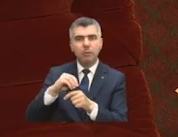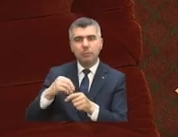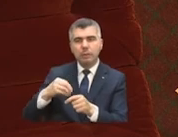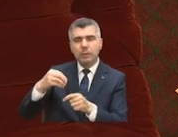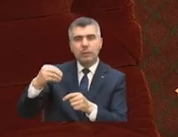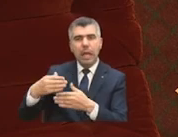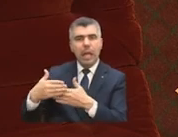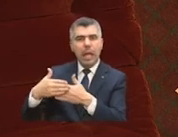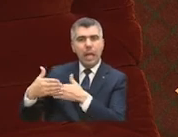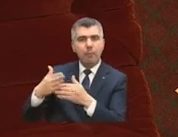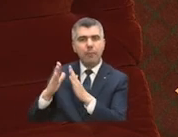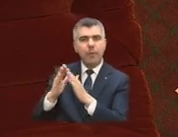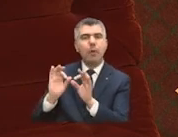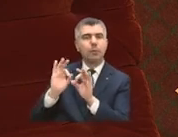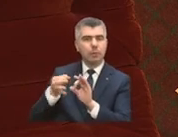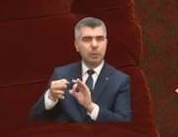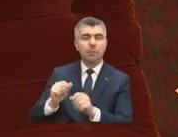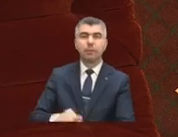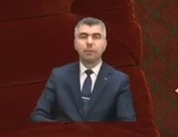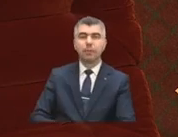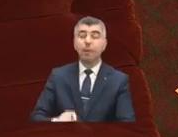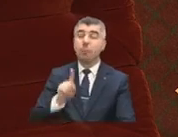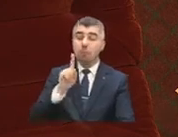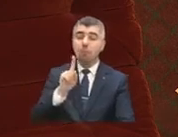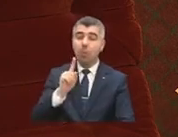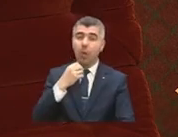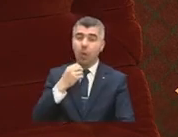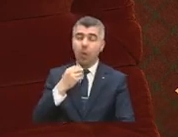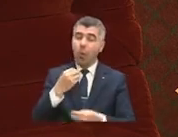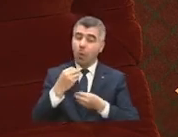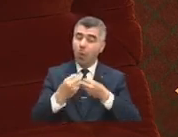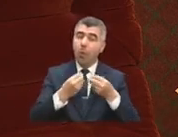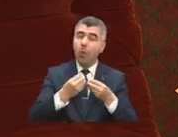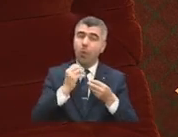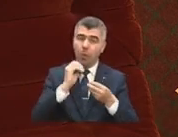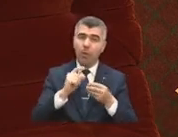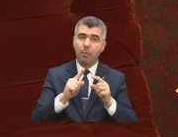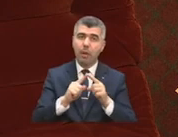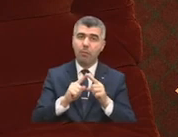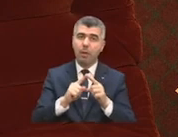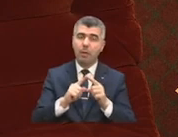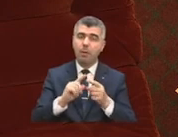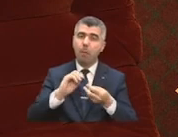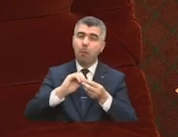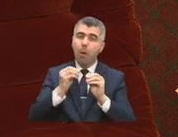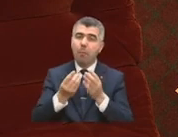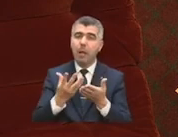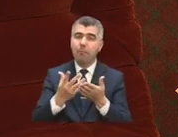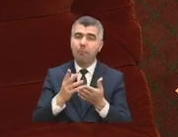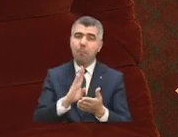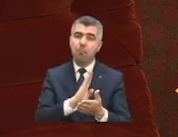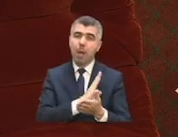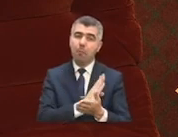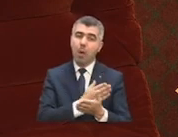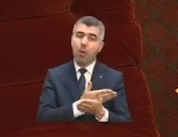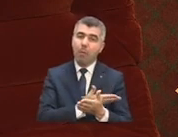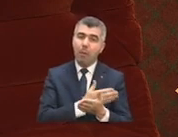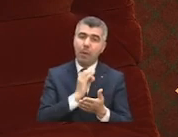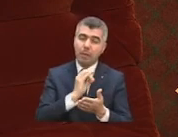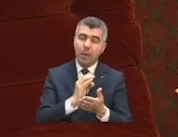تعليمية أخرى، إلا أن في بعض الأحيان ونتيجة وجود نزاع بين الأب والأم